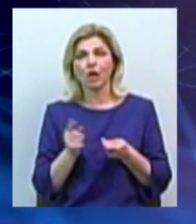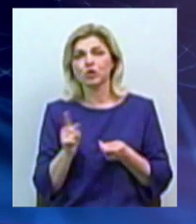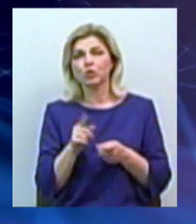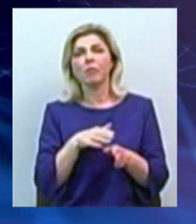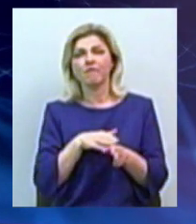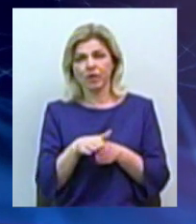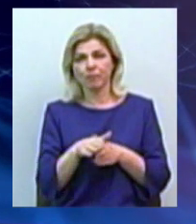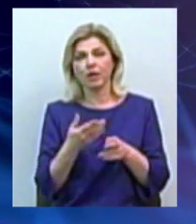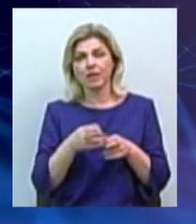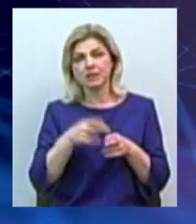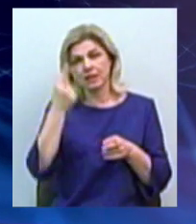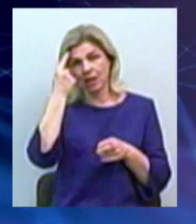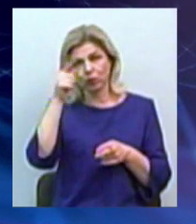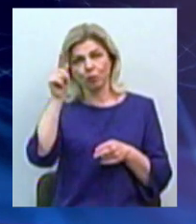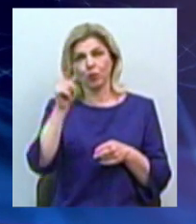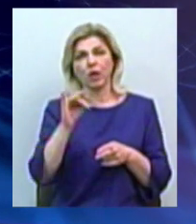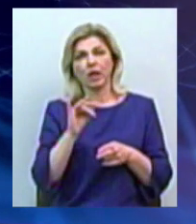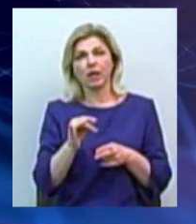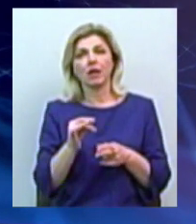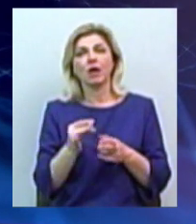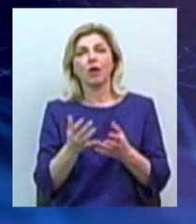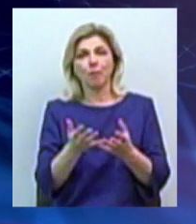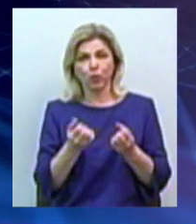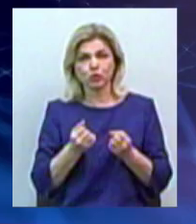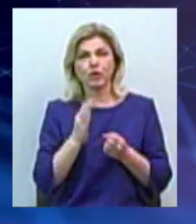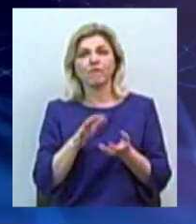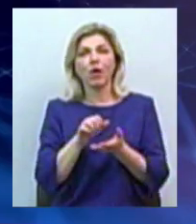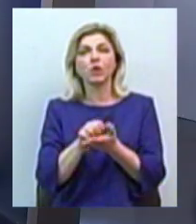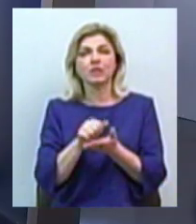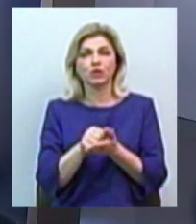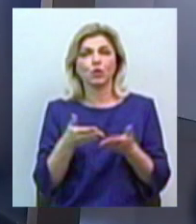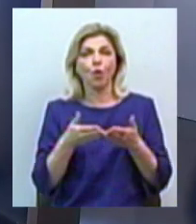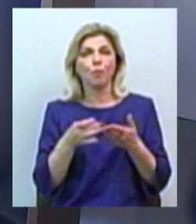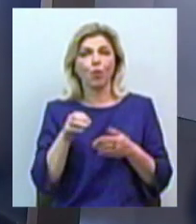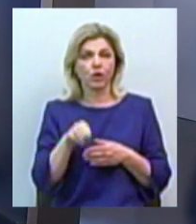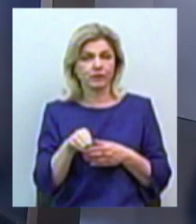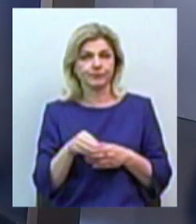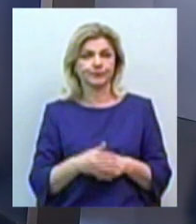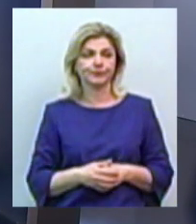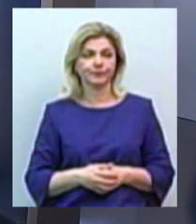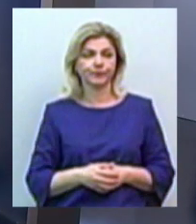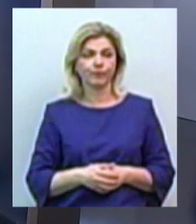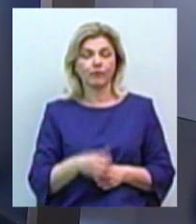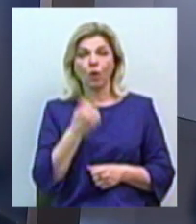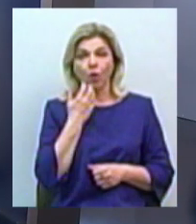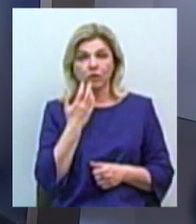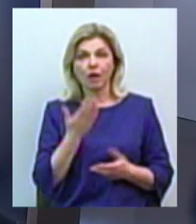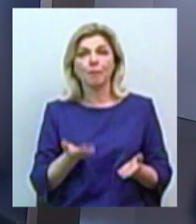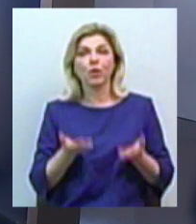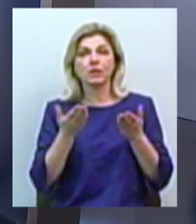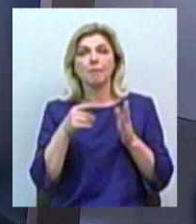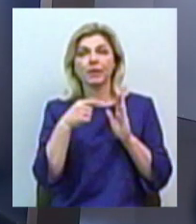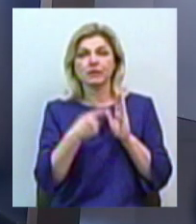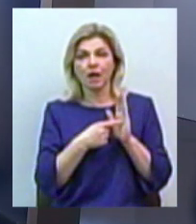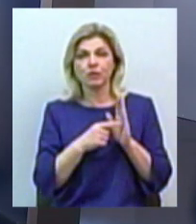реалізувати цю задумку і отримати в концесію порт? Ну, по-перше, звісно, коли постало питання про те, що